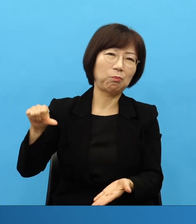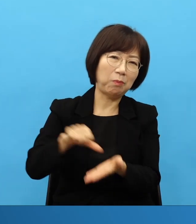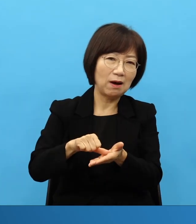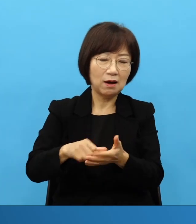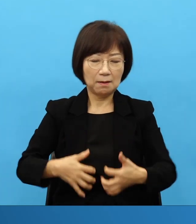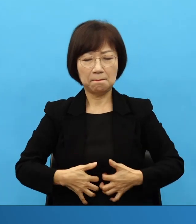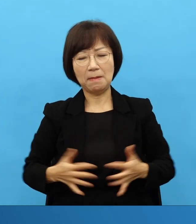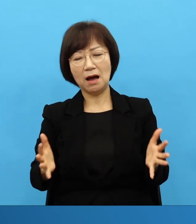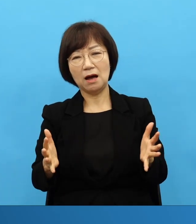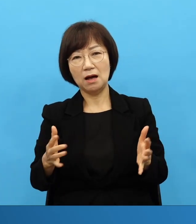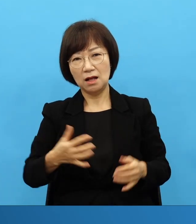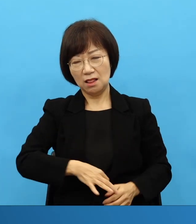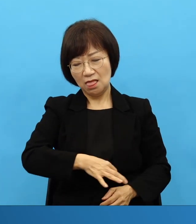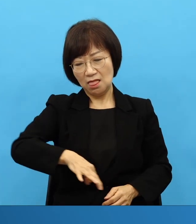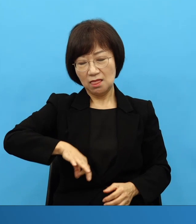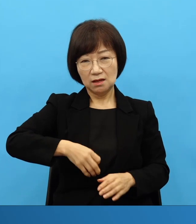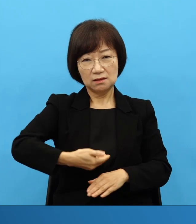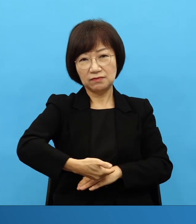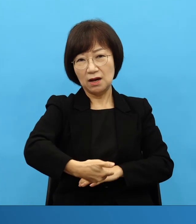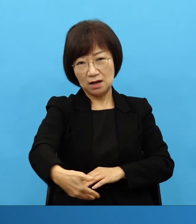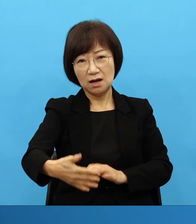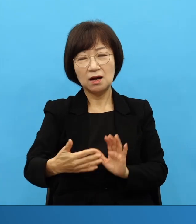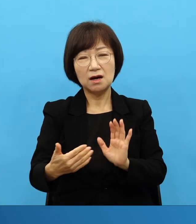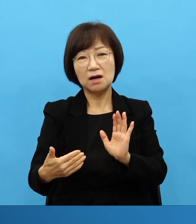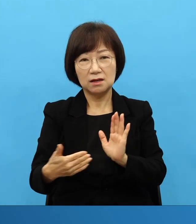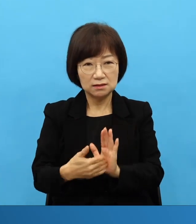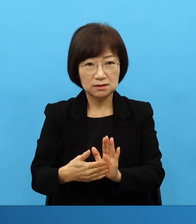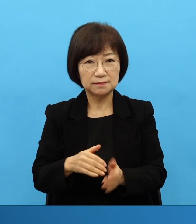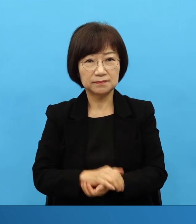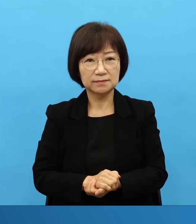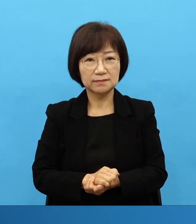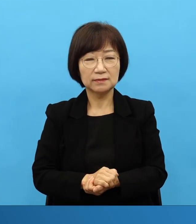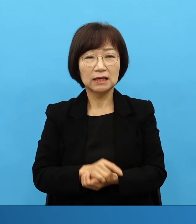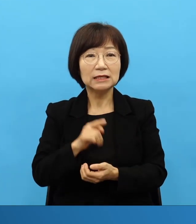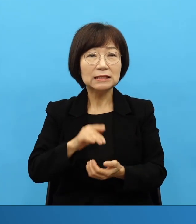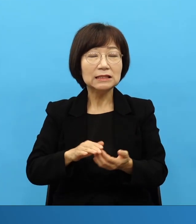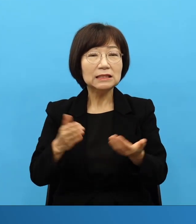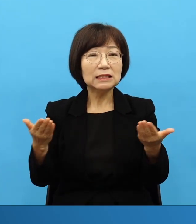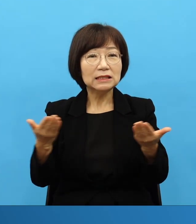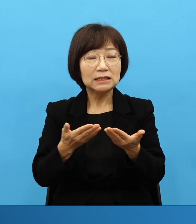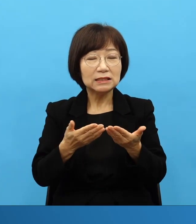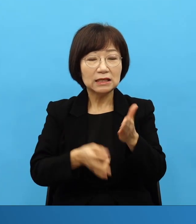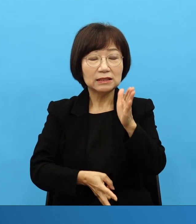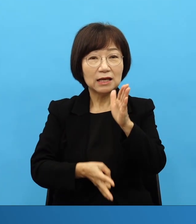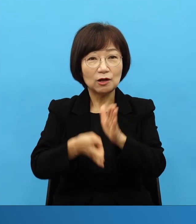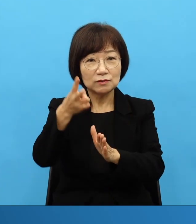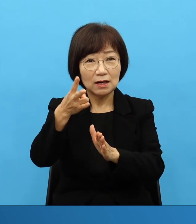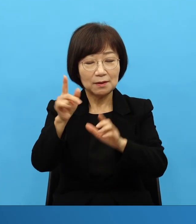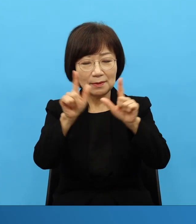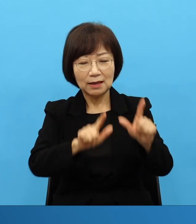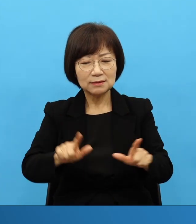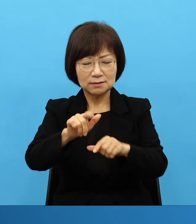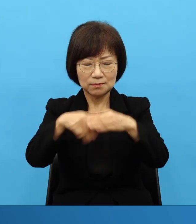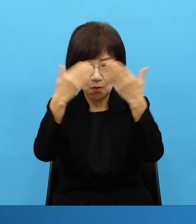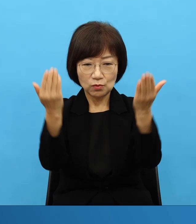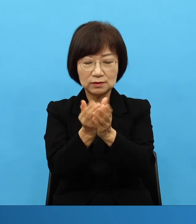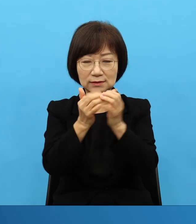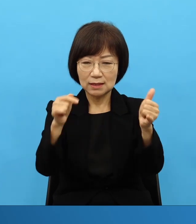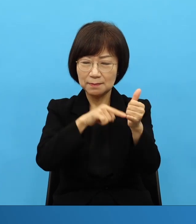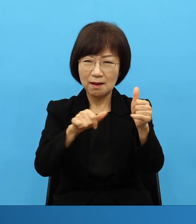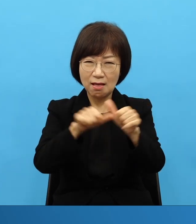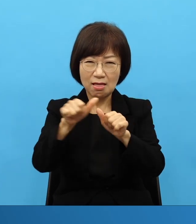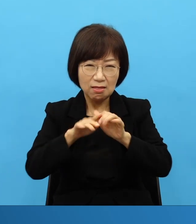몸이 곤두박질하여 배가 터져 창자가 다 흘러나온지라. 이 일이 예루살렘에 사는 모든 사람에게